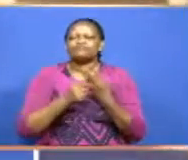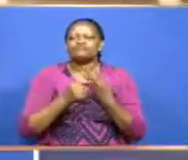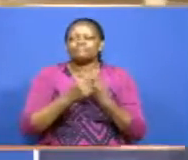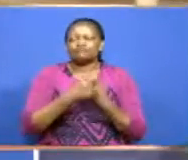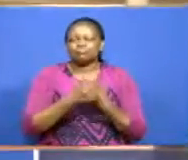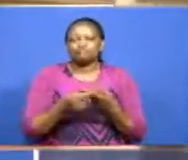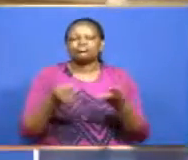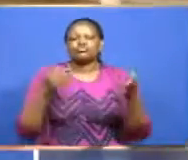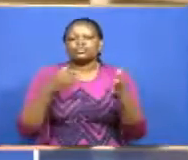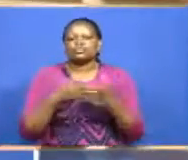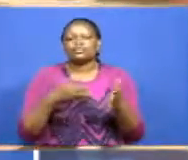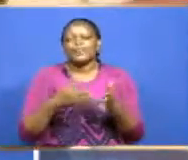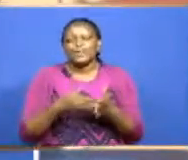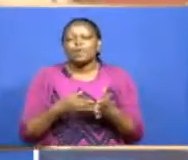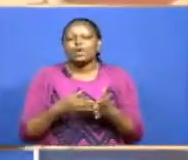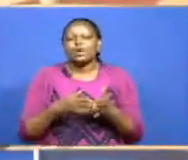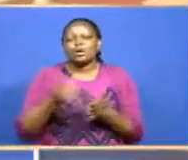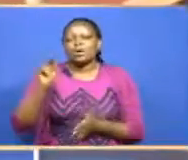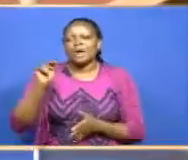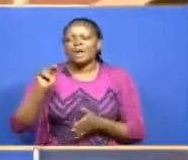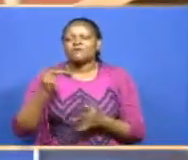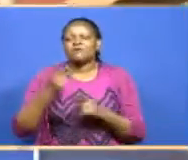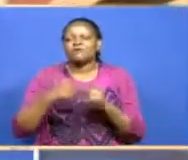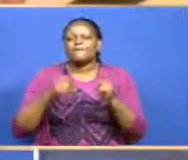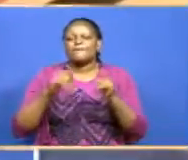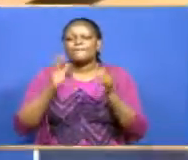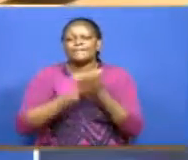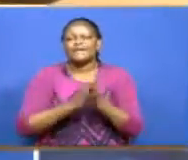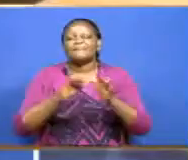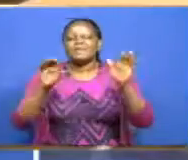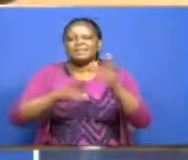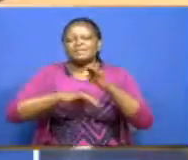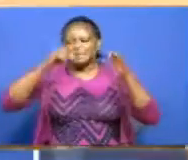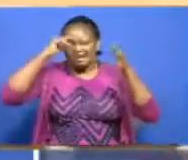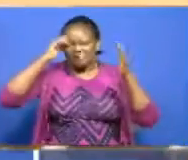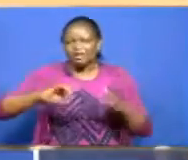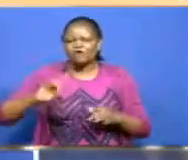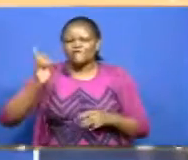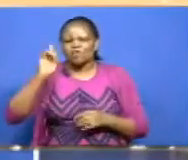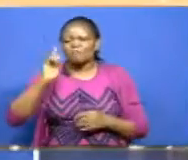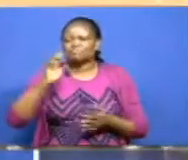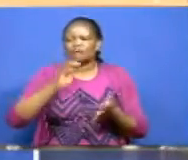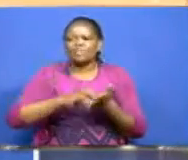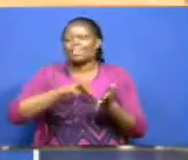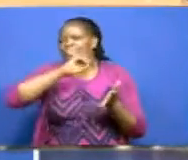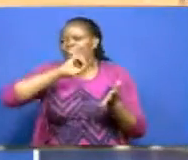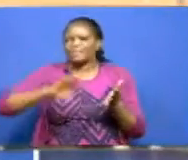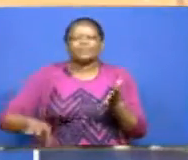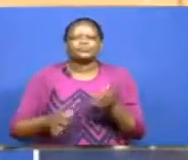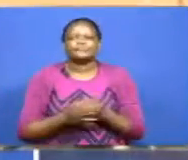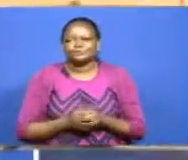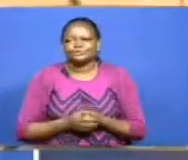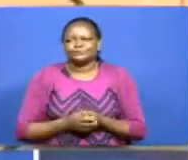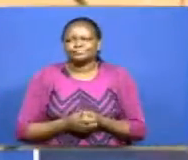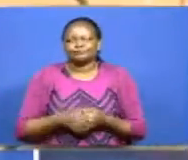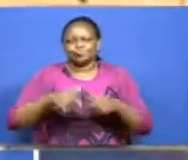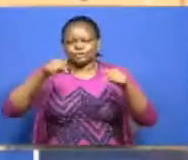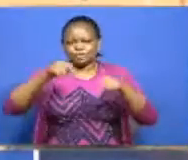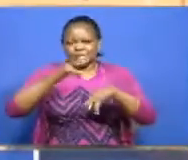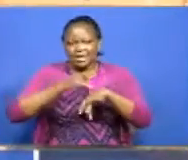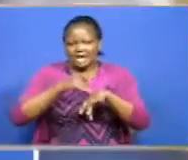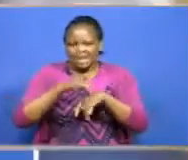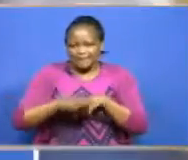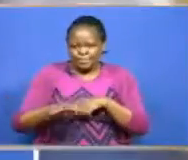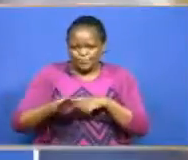kuzuia kusahiliwa kwa Anne Kananu kuwa naibu wa gavana wa kaunti ya Nairobi lilitupiliwa mbali na mahakama mapema leo